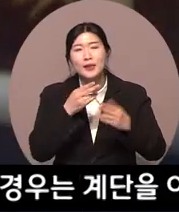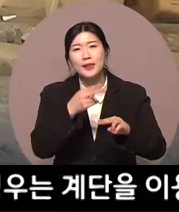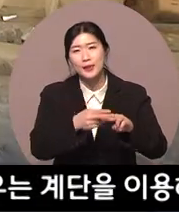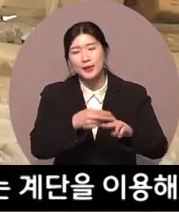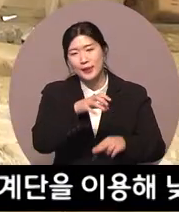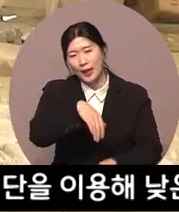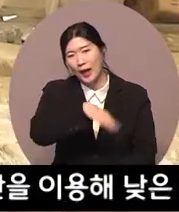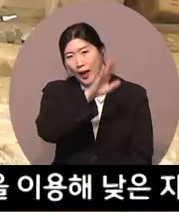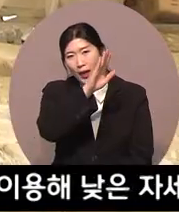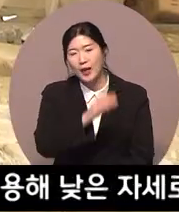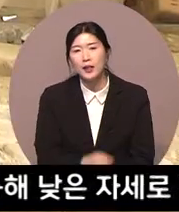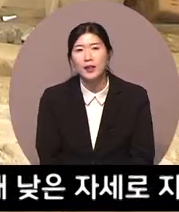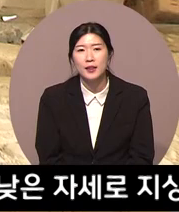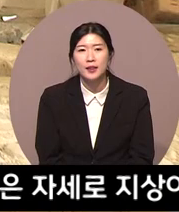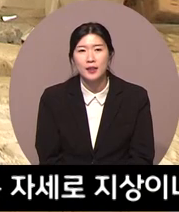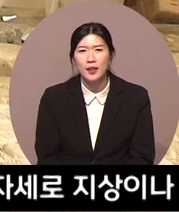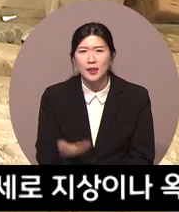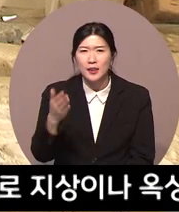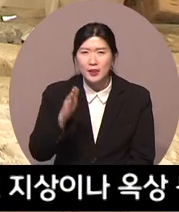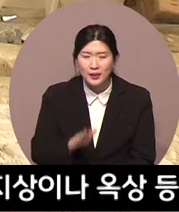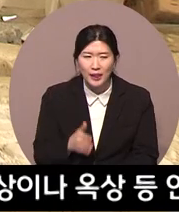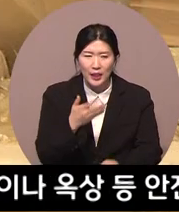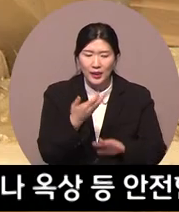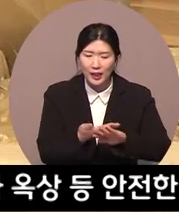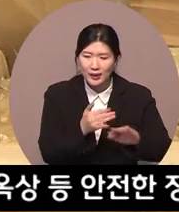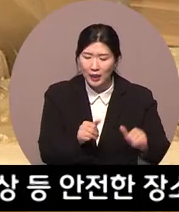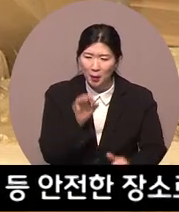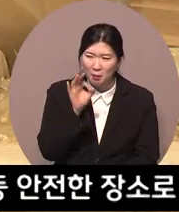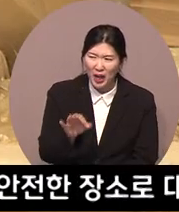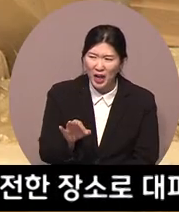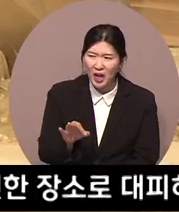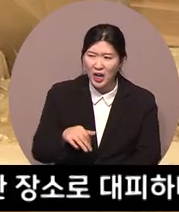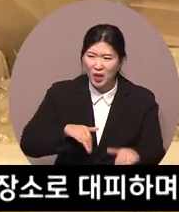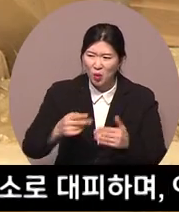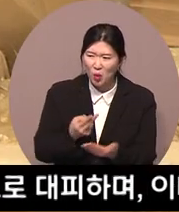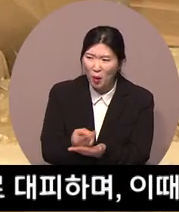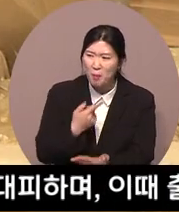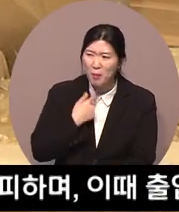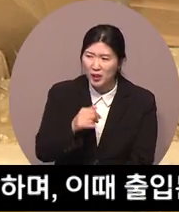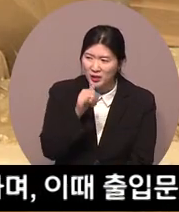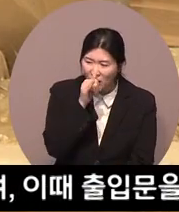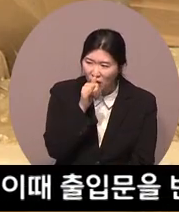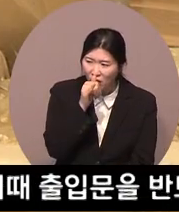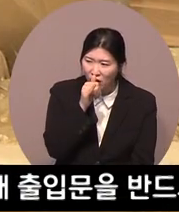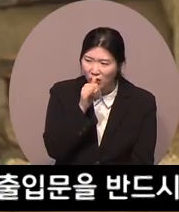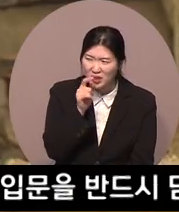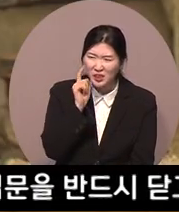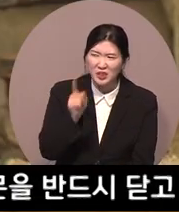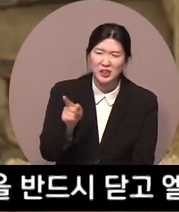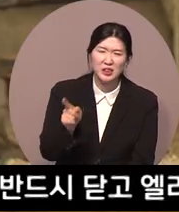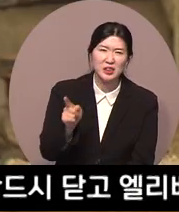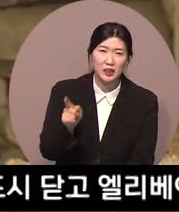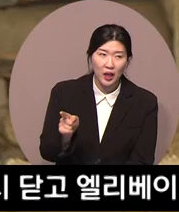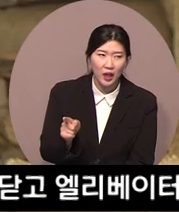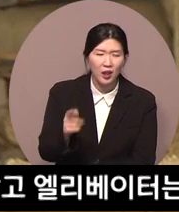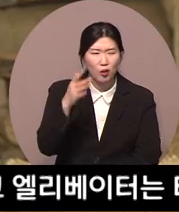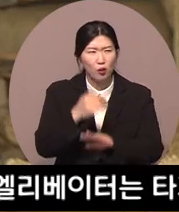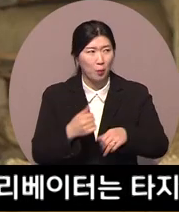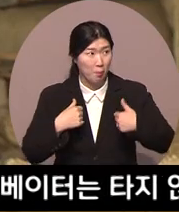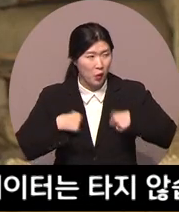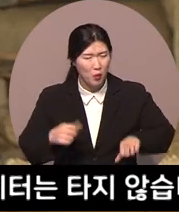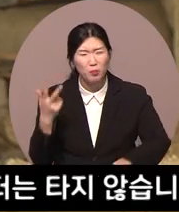때문에 하지만 노숙인이 사실이 알려져 어렵게 돌아간 사회에 속하지 못하고 다시 거리로 돌아오는 경우도